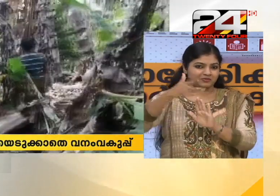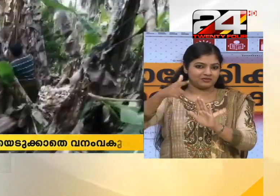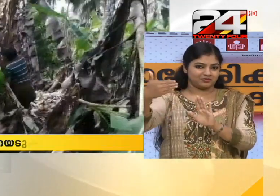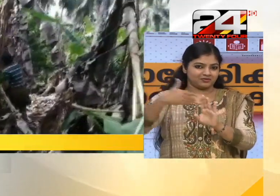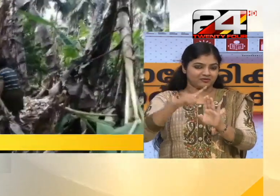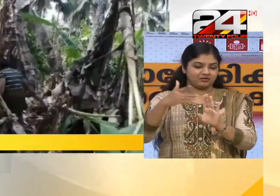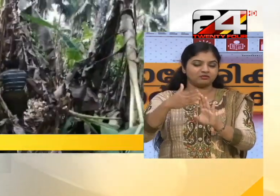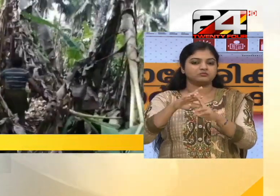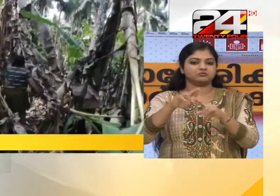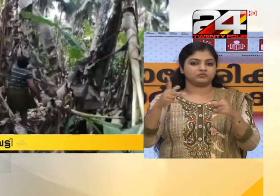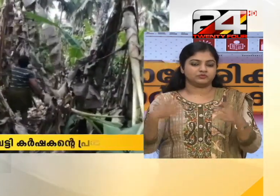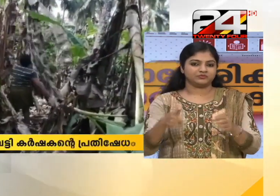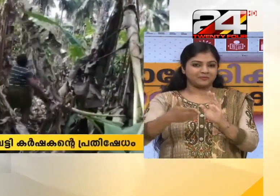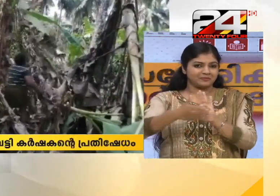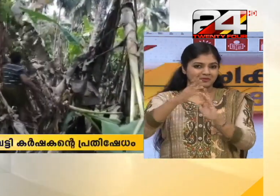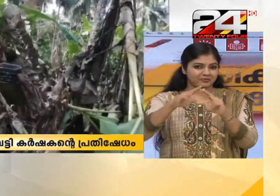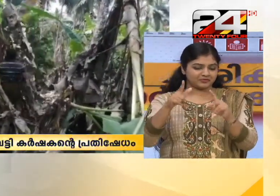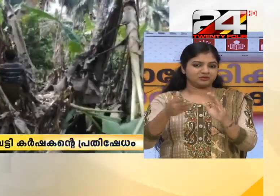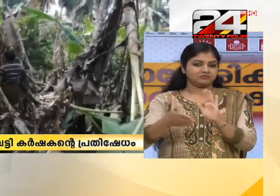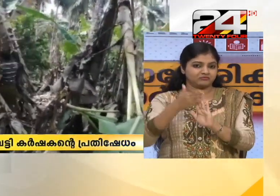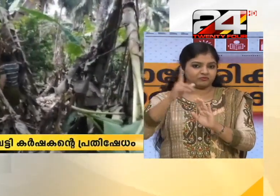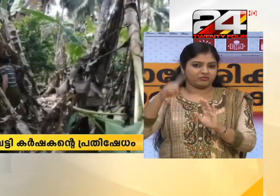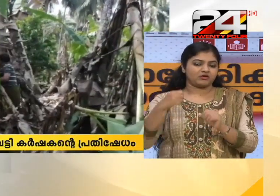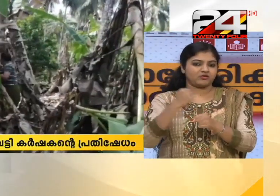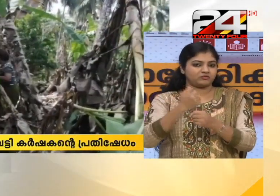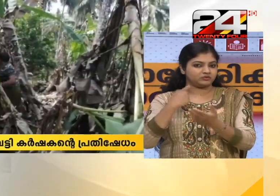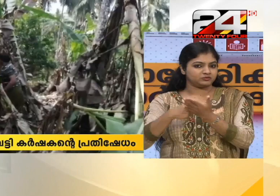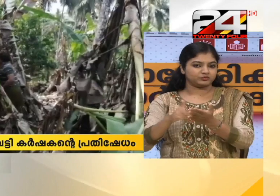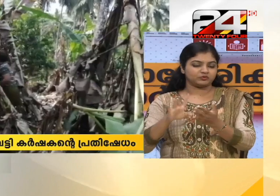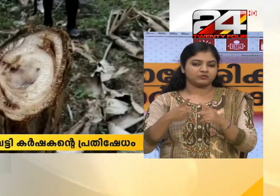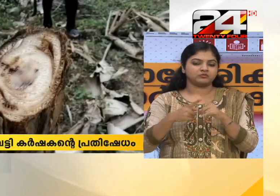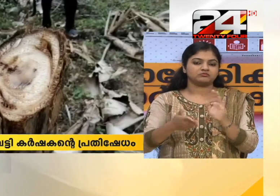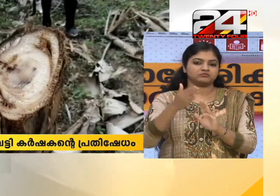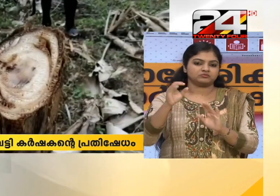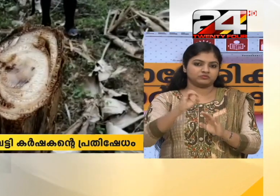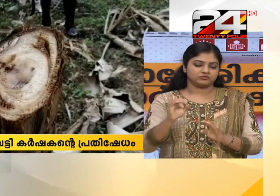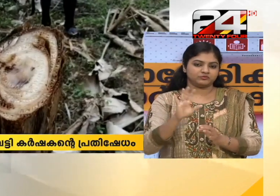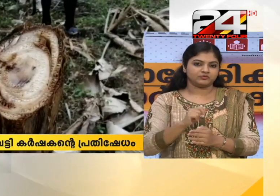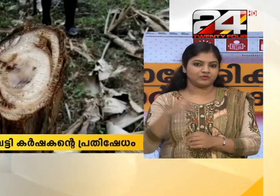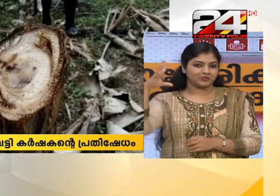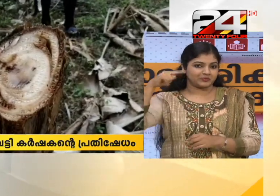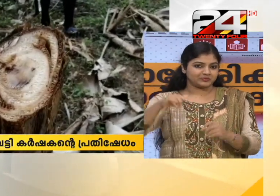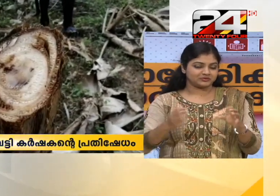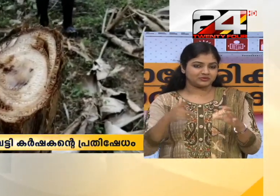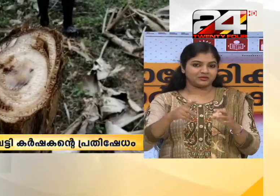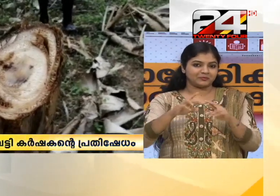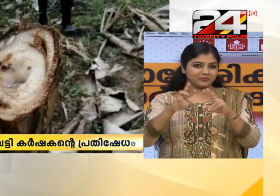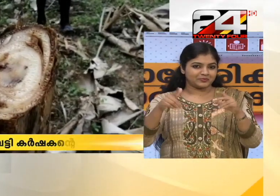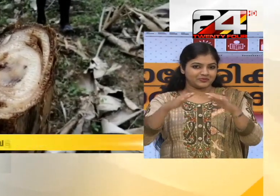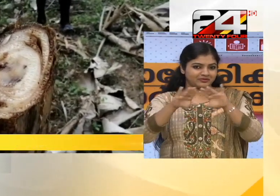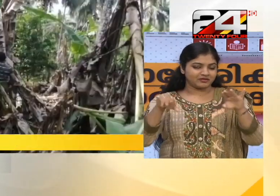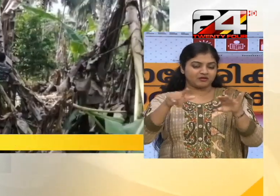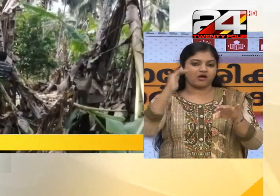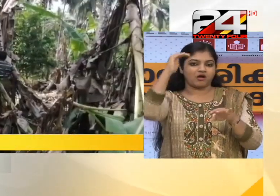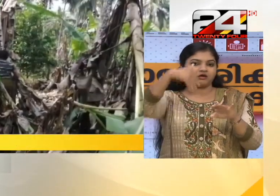തകർന്ന ഭാഗം പുനർനിർമ്മിക്കണമെന്ന് പലതവണ ആവശ്യപ്പെട്ടതാണ്. എന്നാൽ നടപടിയുണ്ടായില്ല. വേനൽക്കാലമായതോടെ തകർന്ന ഭാഗങ്ങളിലൂടെ